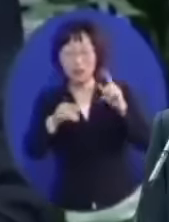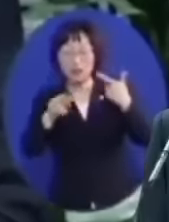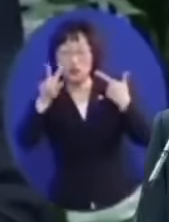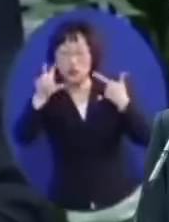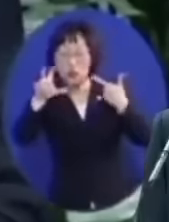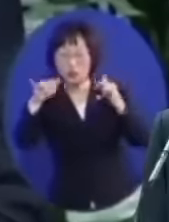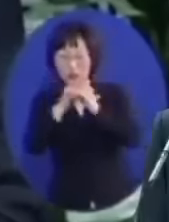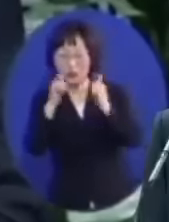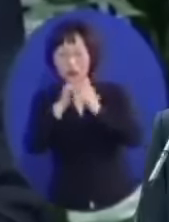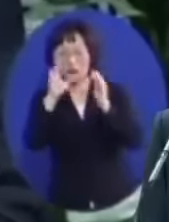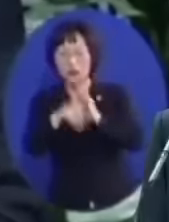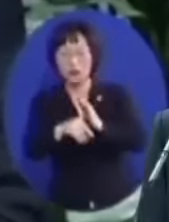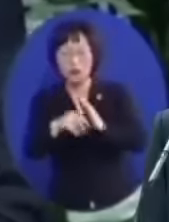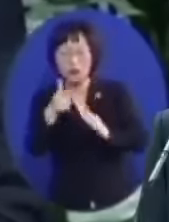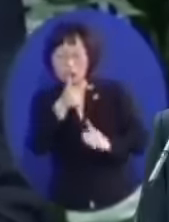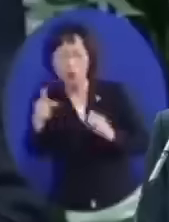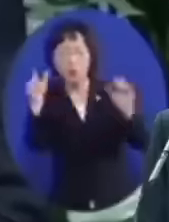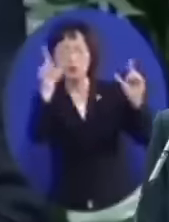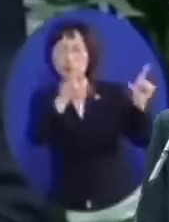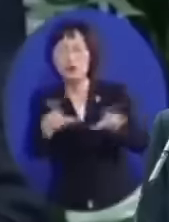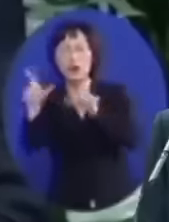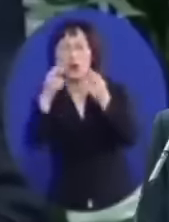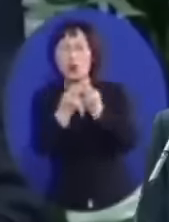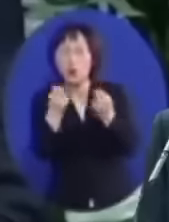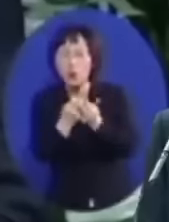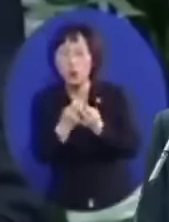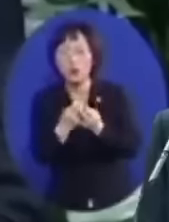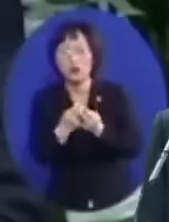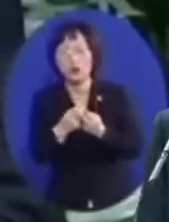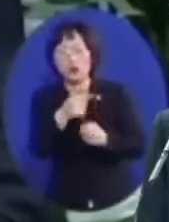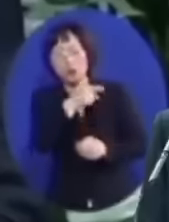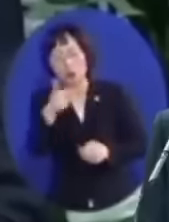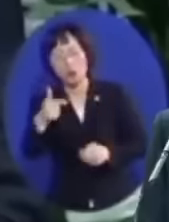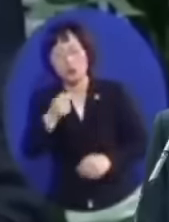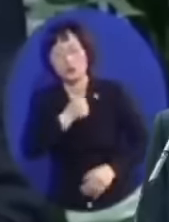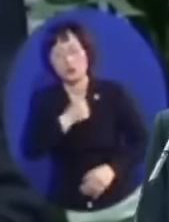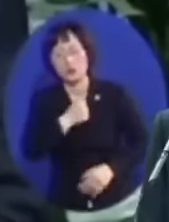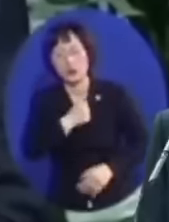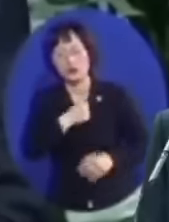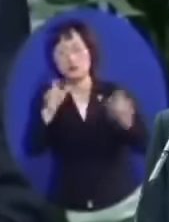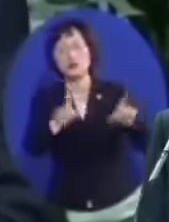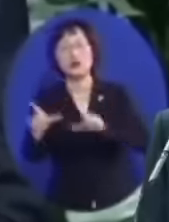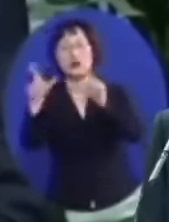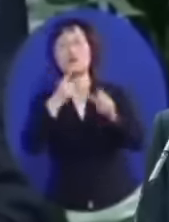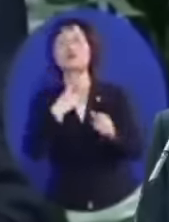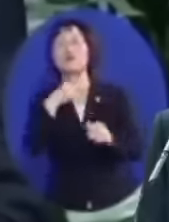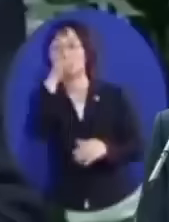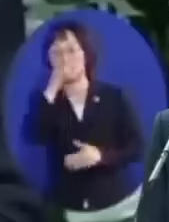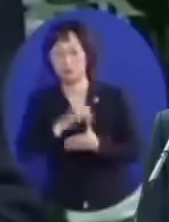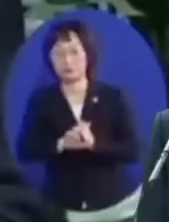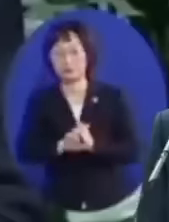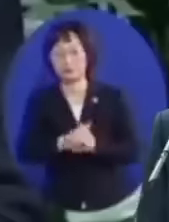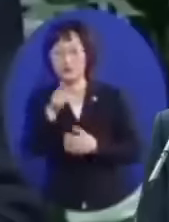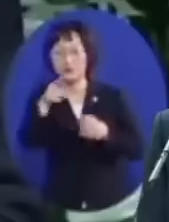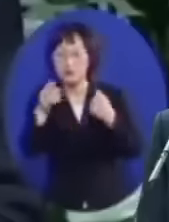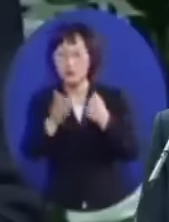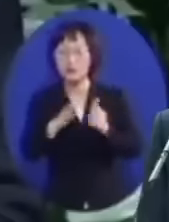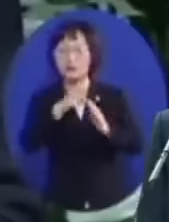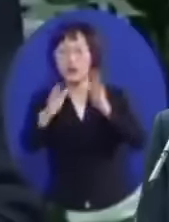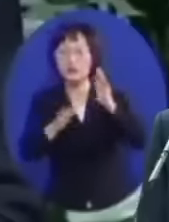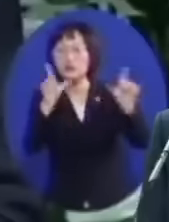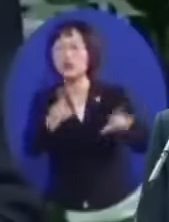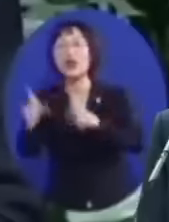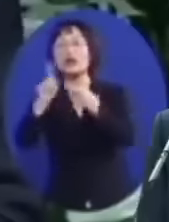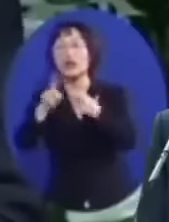고통스러워서 어떻게 살아갈지 모르는 그러한 백척간도의 진일보 같은 생활을 하기 때문에 그런 가정생활 문제를